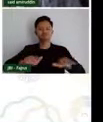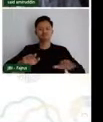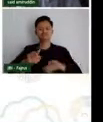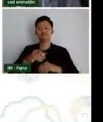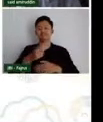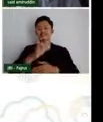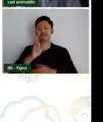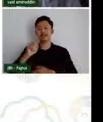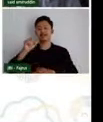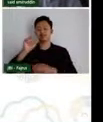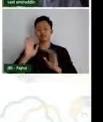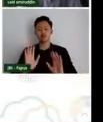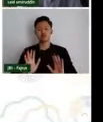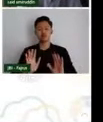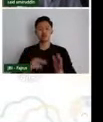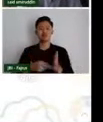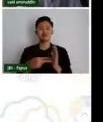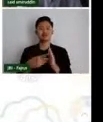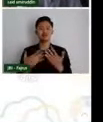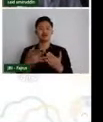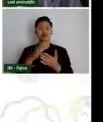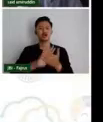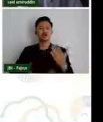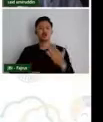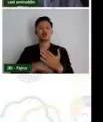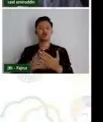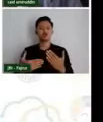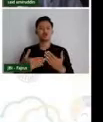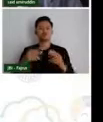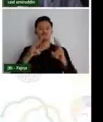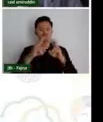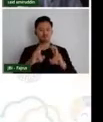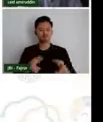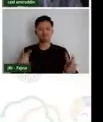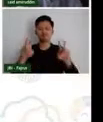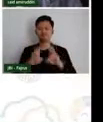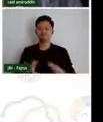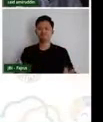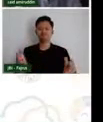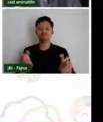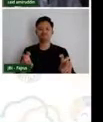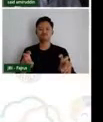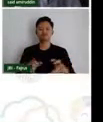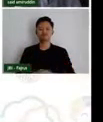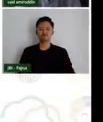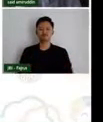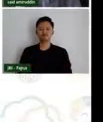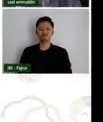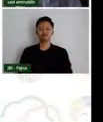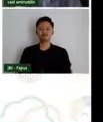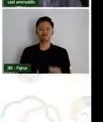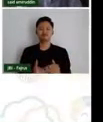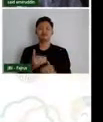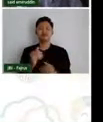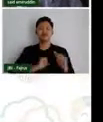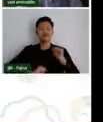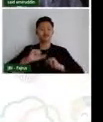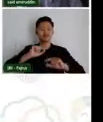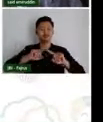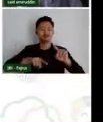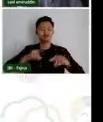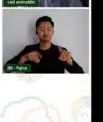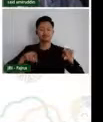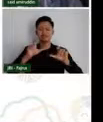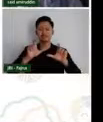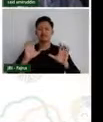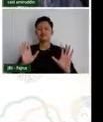sehingga kurikulum itu hanya bisa dieksplorasi siswa dengan cara seperti itu saja. Kemudian beragam kegiatan, beragam cara mungkin seperti tadi